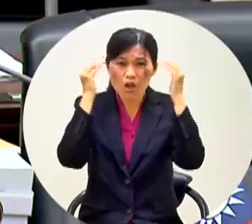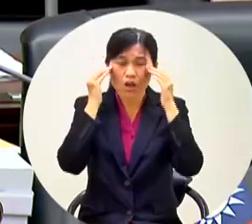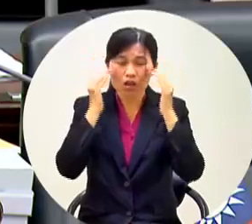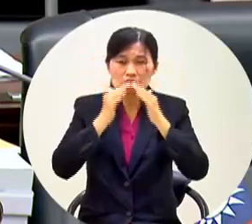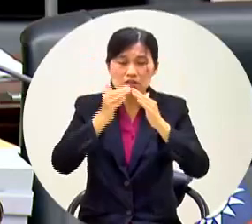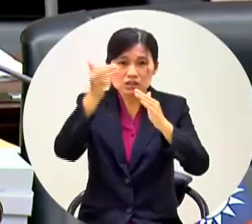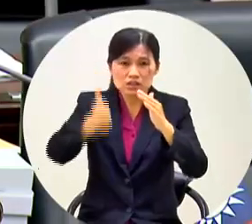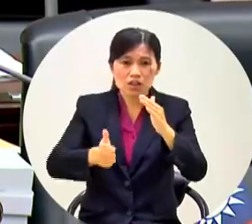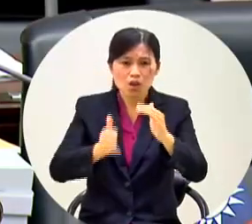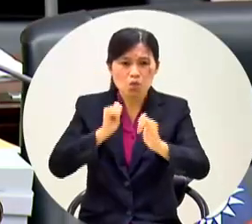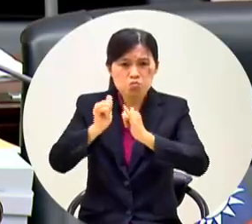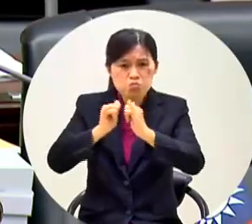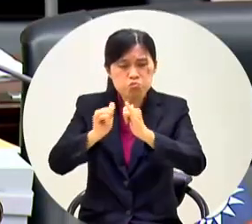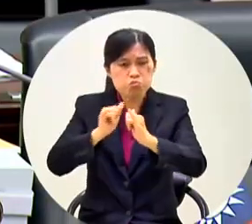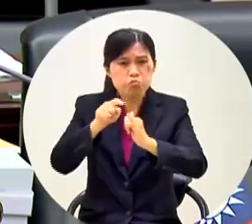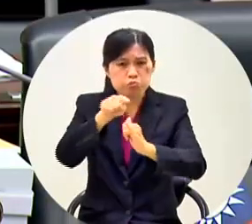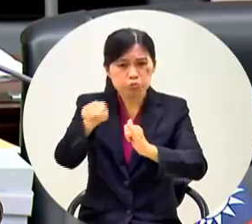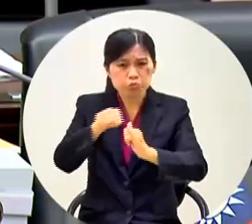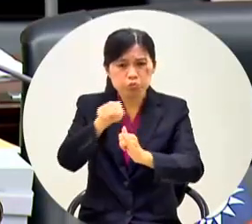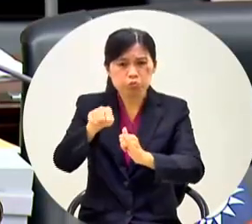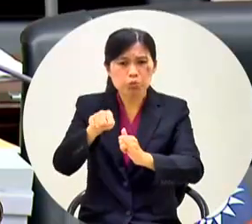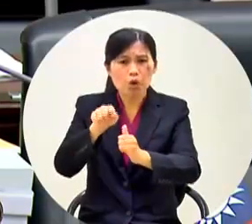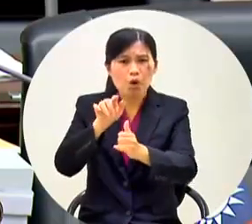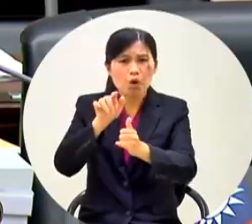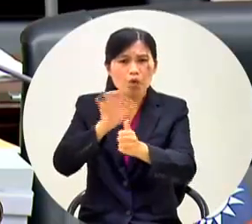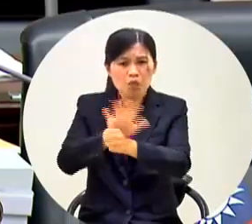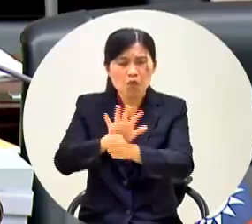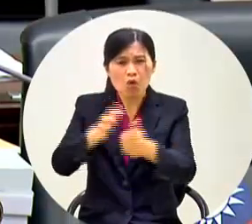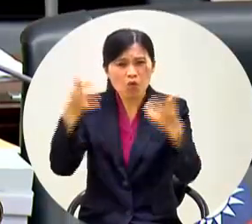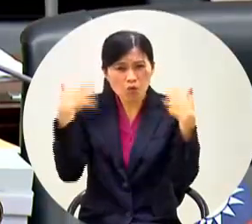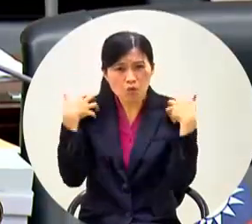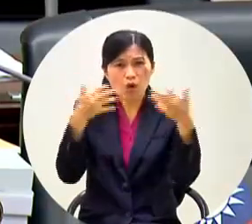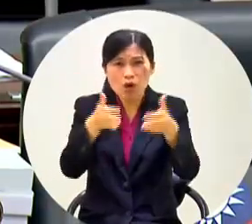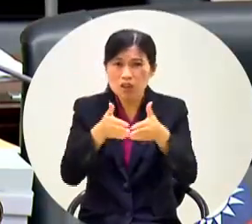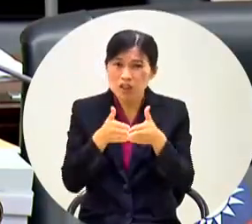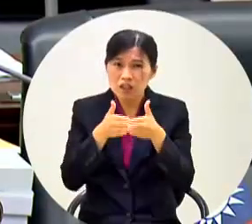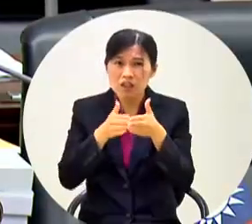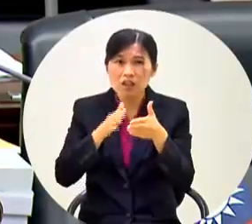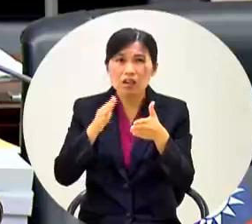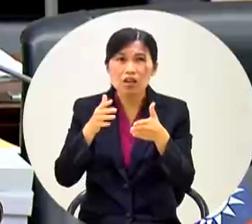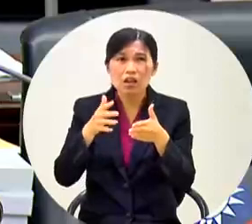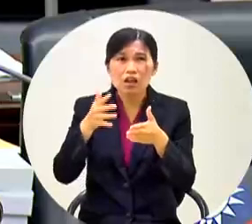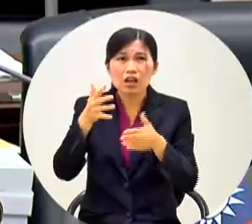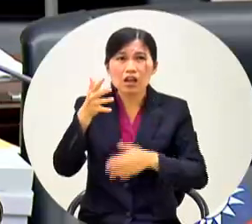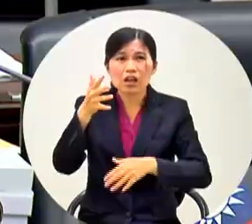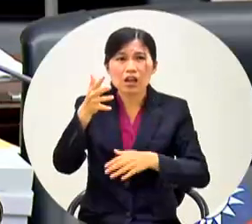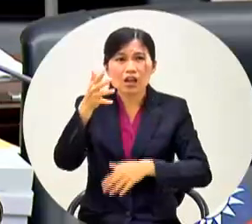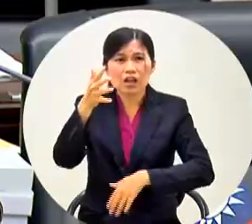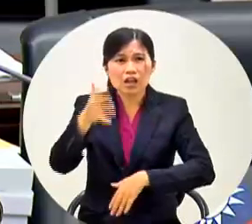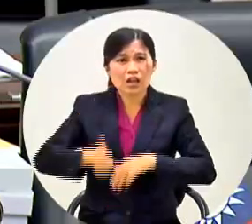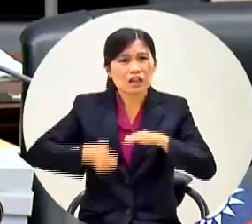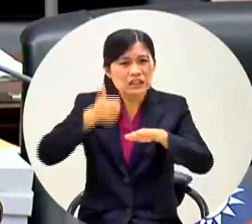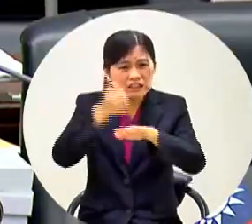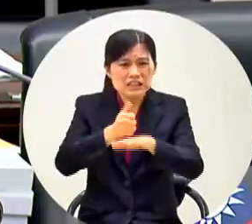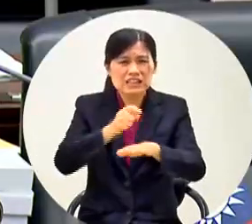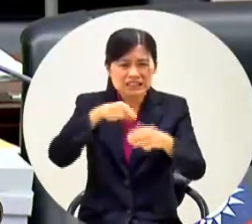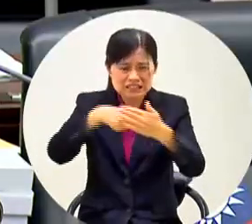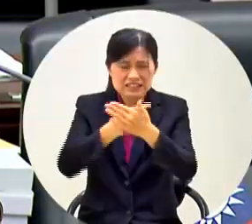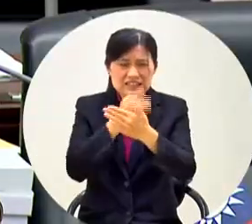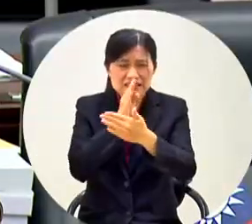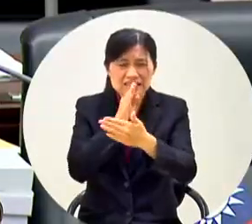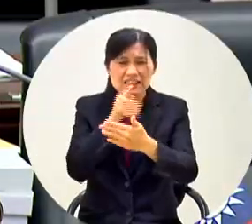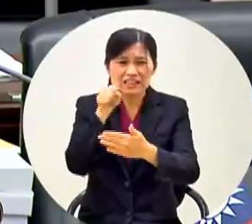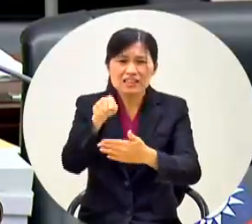度。主席，那是一种态度而已，态度对高雄市民